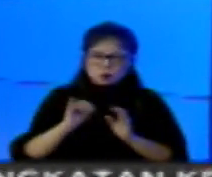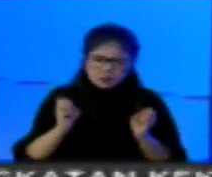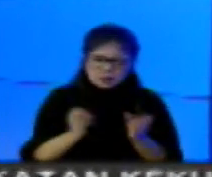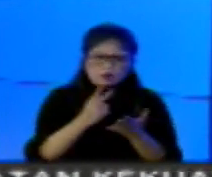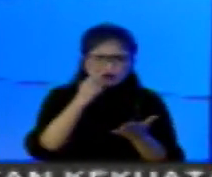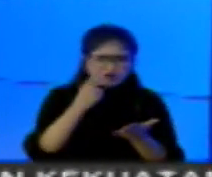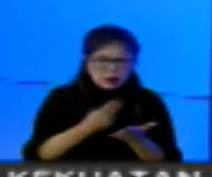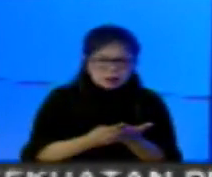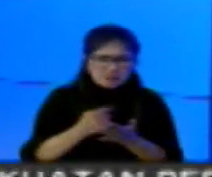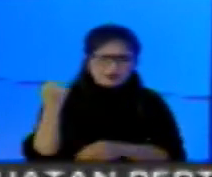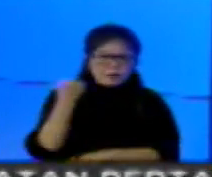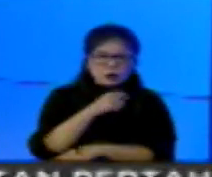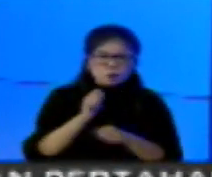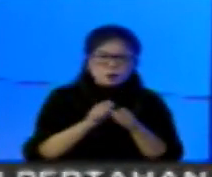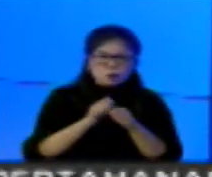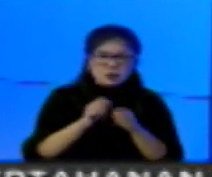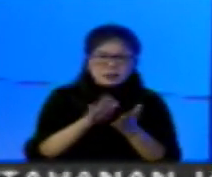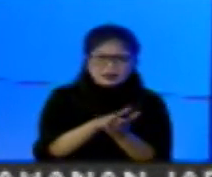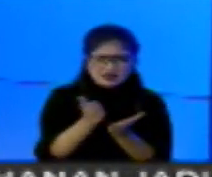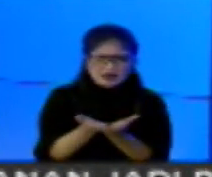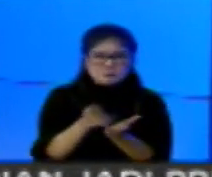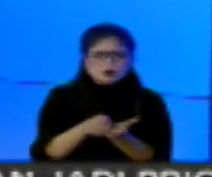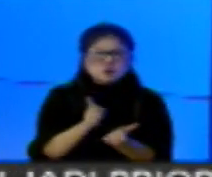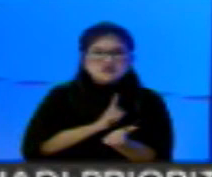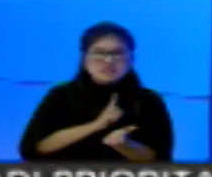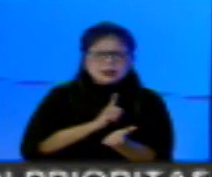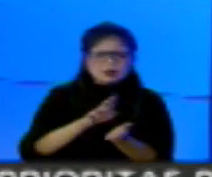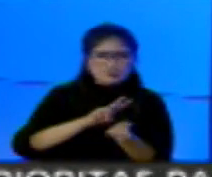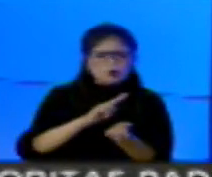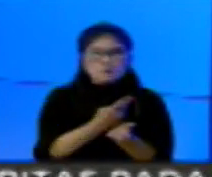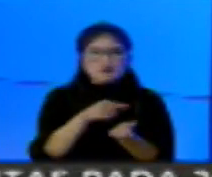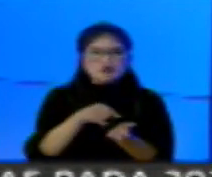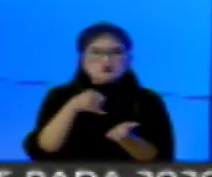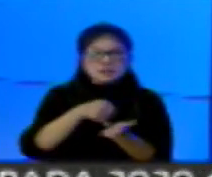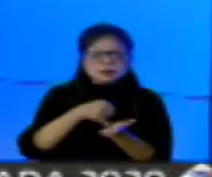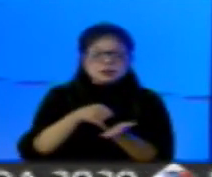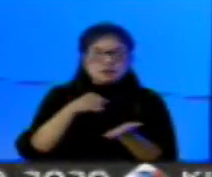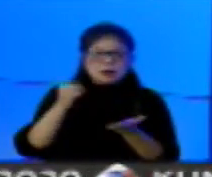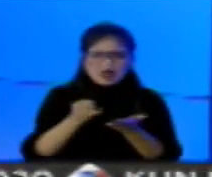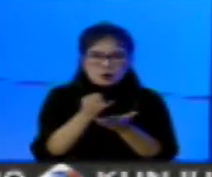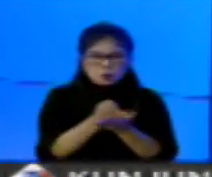fakta pelaku membuat kitab sendiri dengan mengubah isi kitab suci Al-Quran.